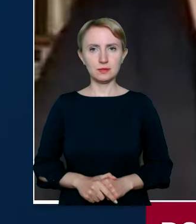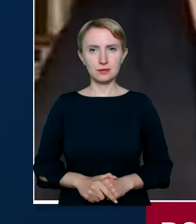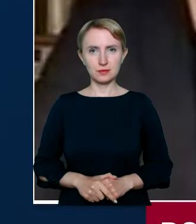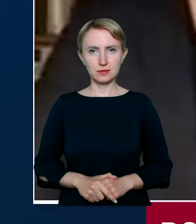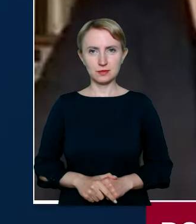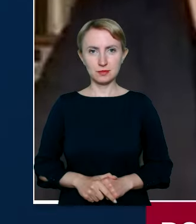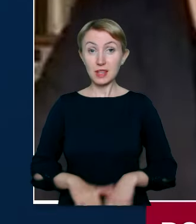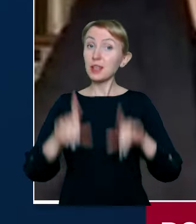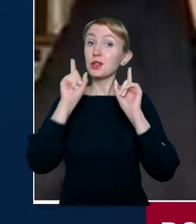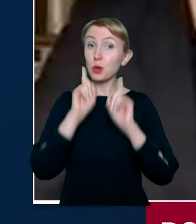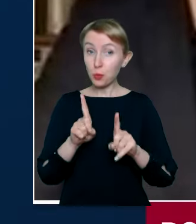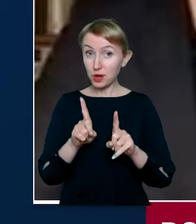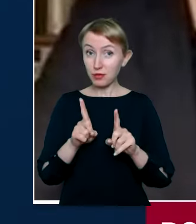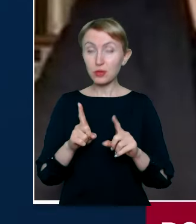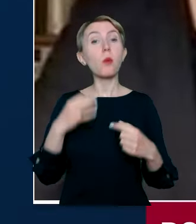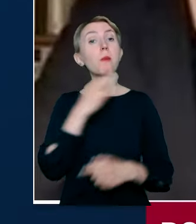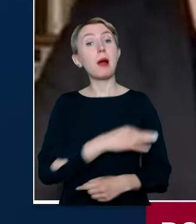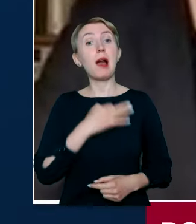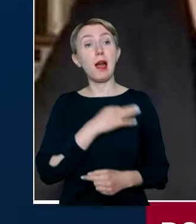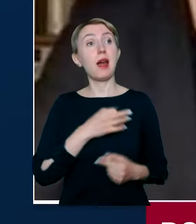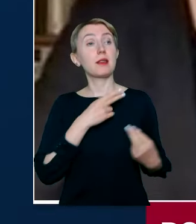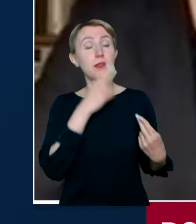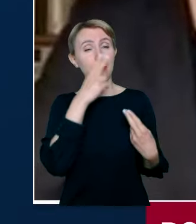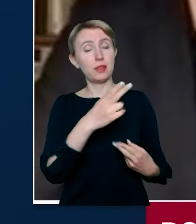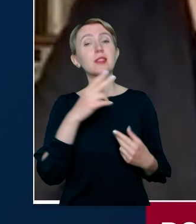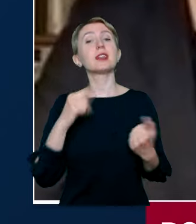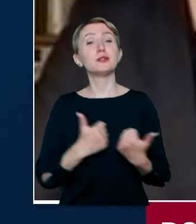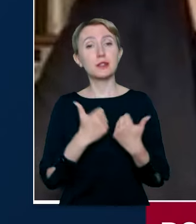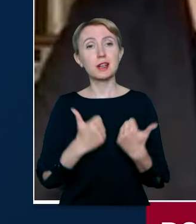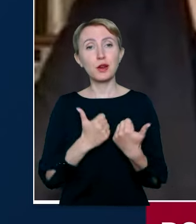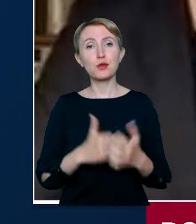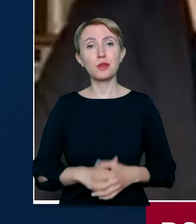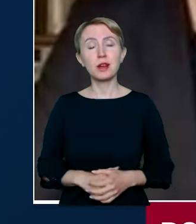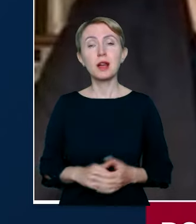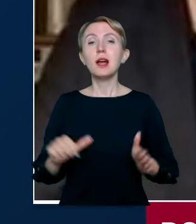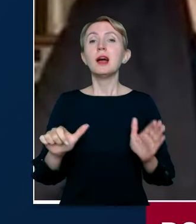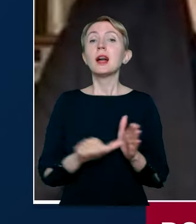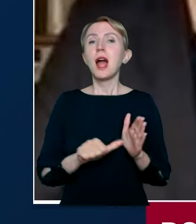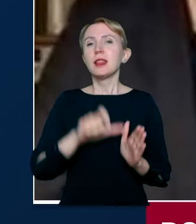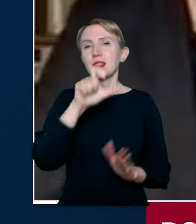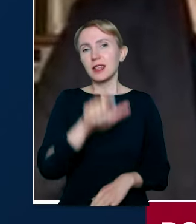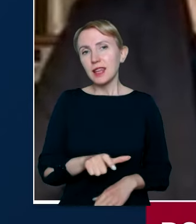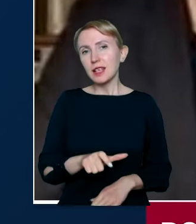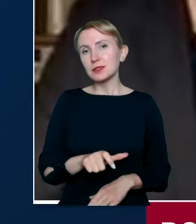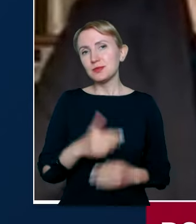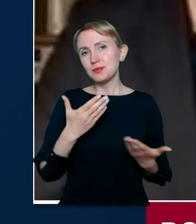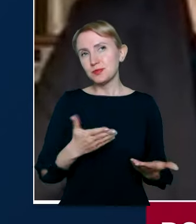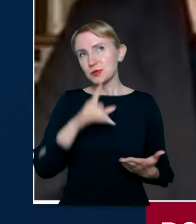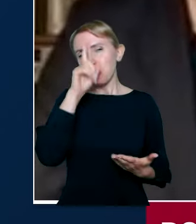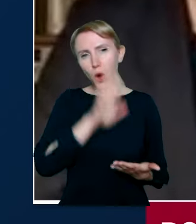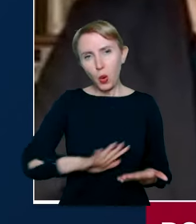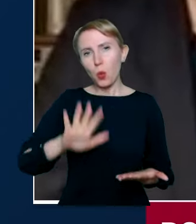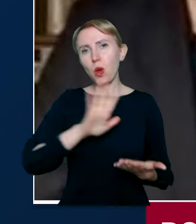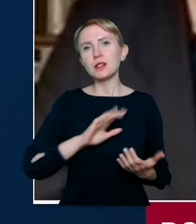To prawda, ta machina partyjna jest widoczna w Krakowie. Kandydat, no taki społeczny, powiedzmy,